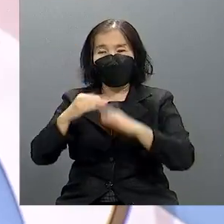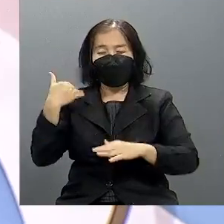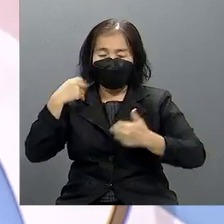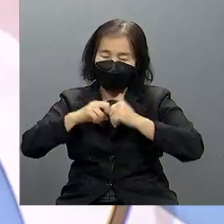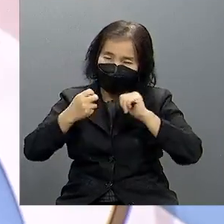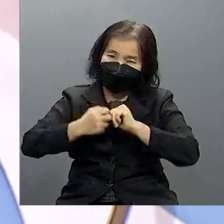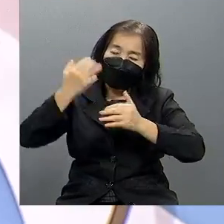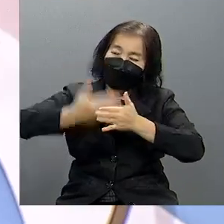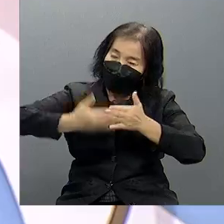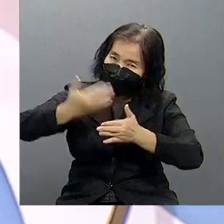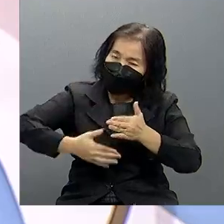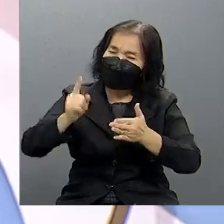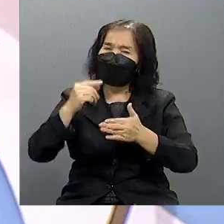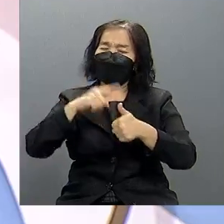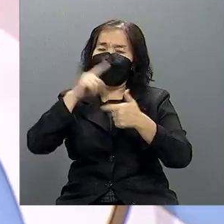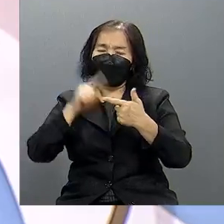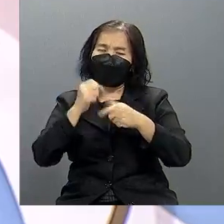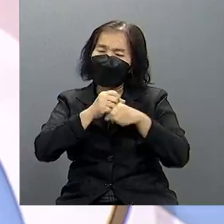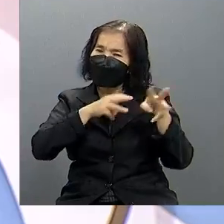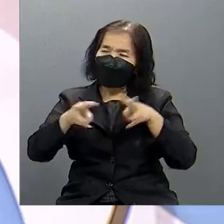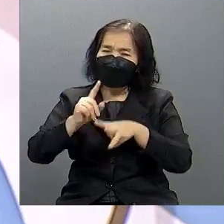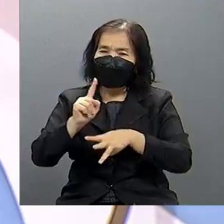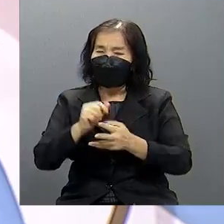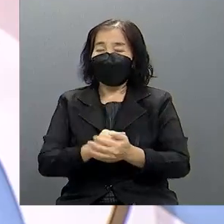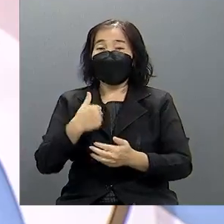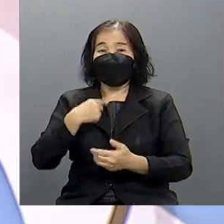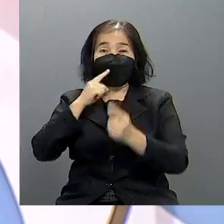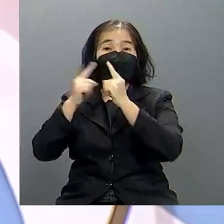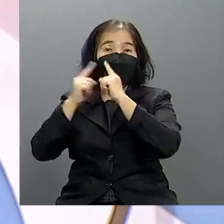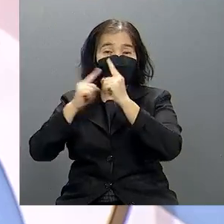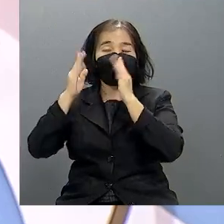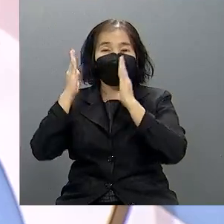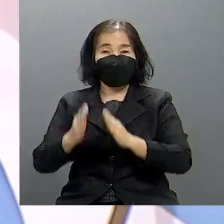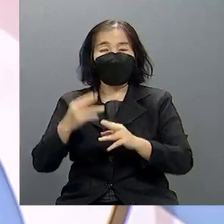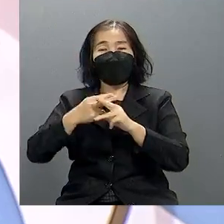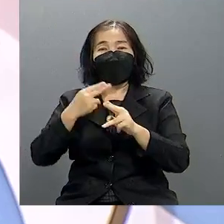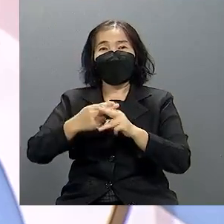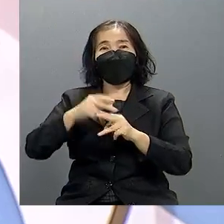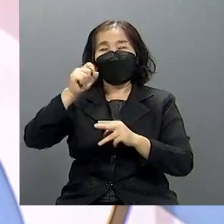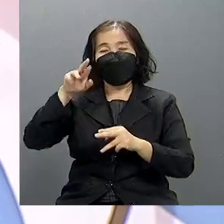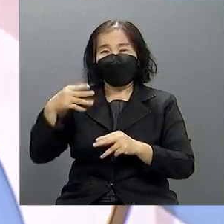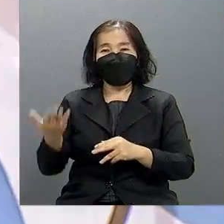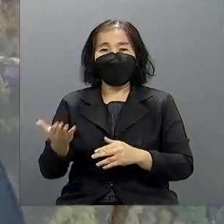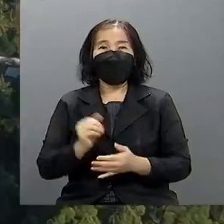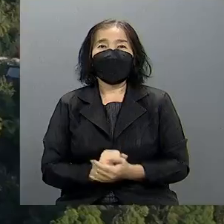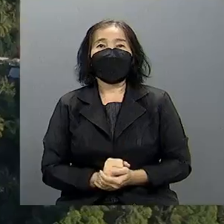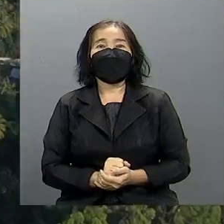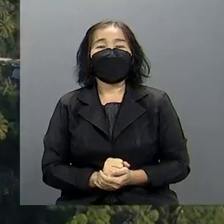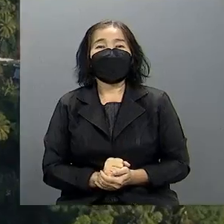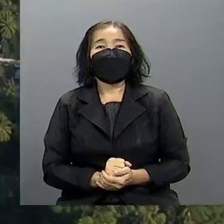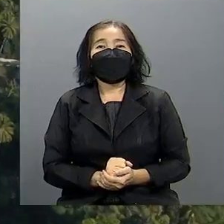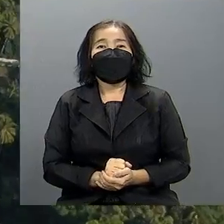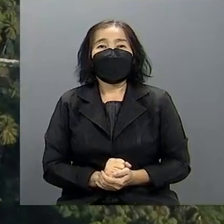มีเส้นทางในการเดินทางอย่างไรวันนี้จะพาคุณผู้ชมไปทำความรู้จักกับคุณบีดสุภลักษณ์ผลบุญไปติดตามด้วยกันเลยค่ะ